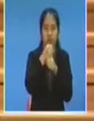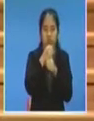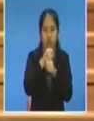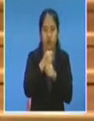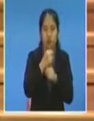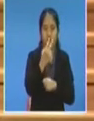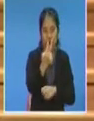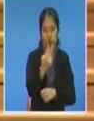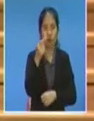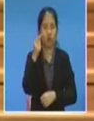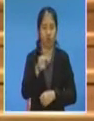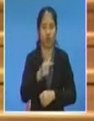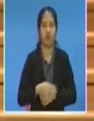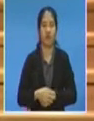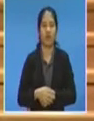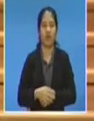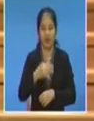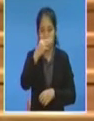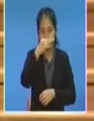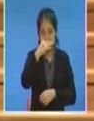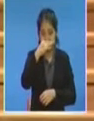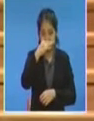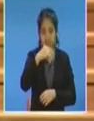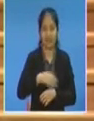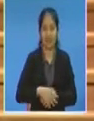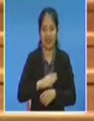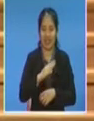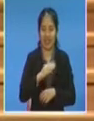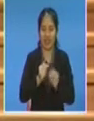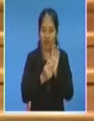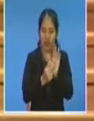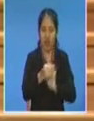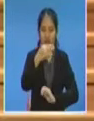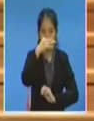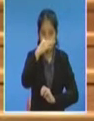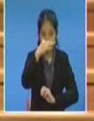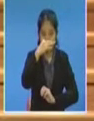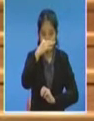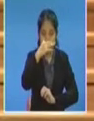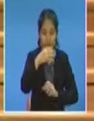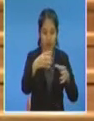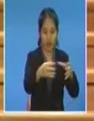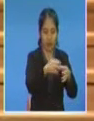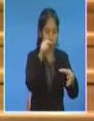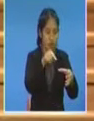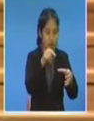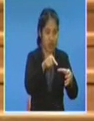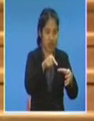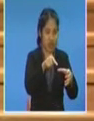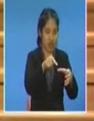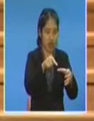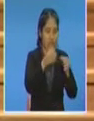กับอาชีพประเภทนี้สำหรับอาชีพประเภทนี้แรงงาน5ค